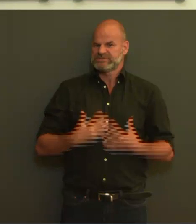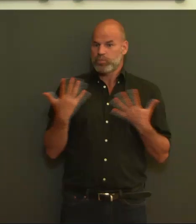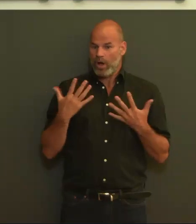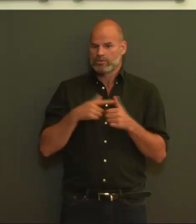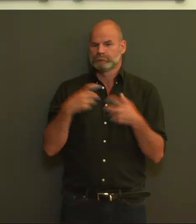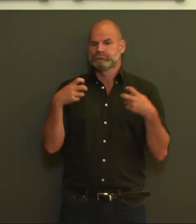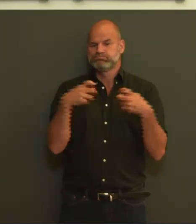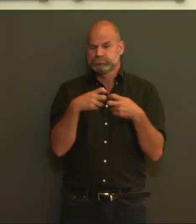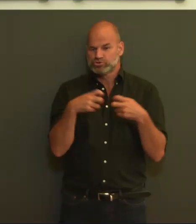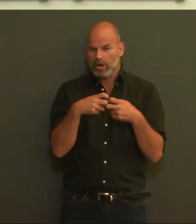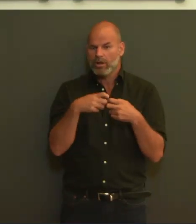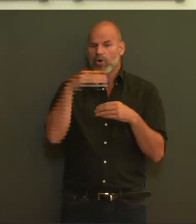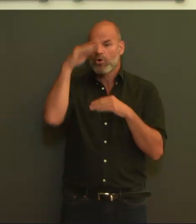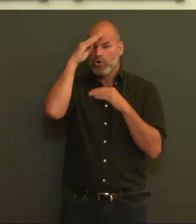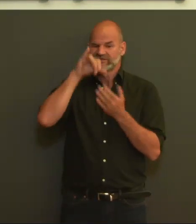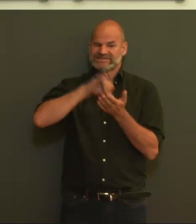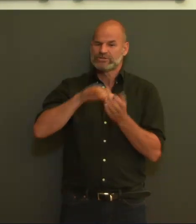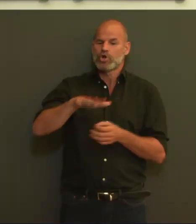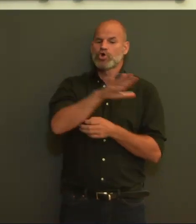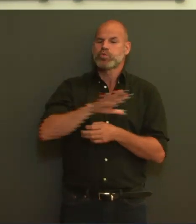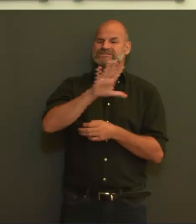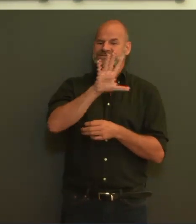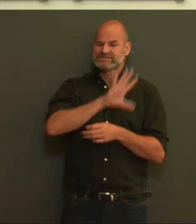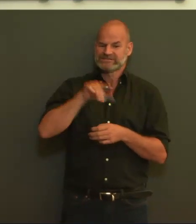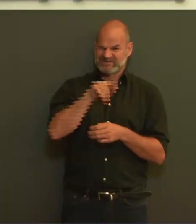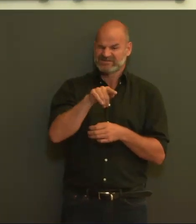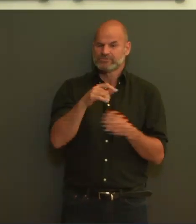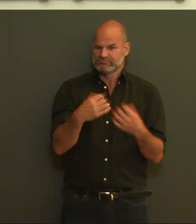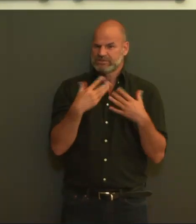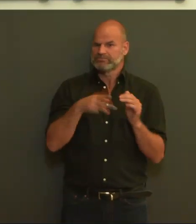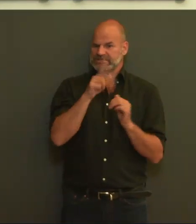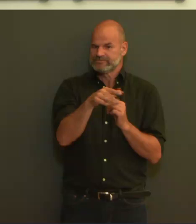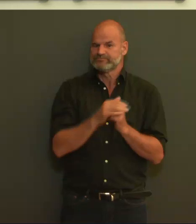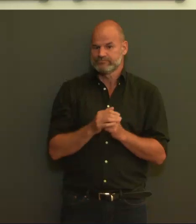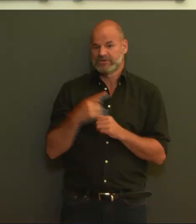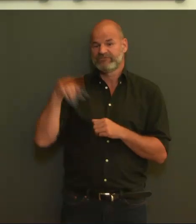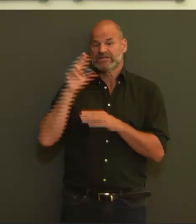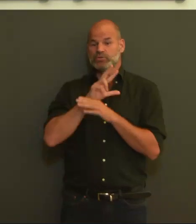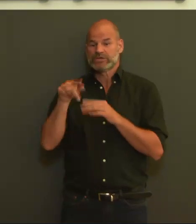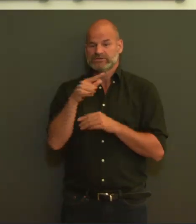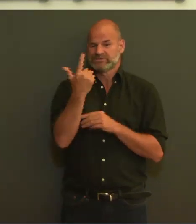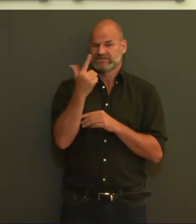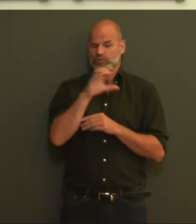gewest. Hier werden de afgelopen week zo'n 750 nieuwe gevallen